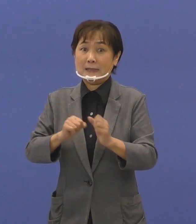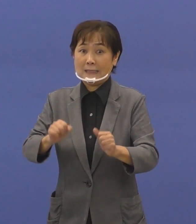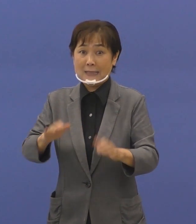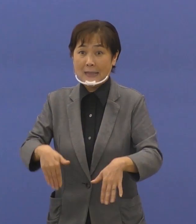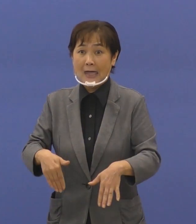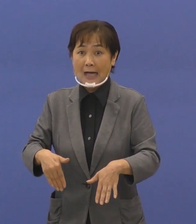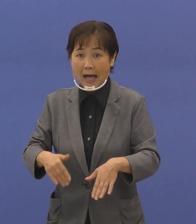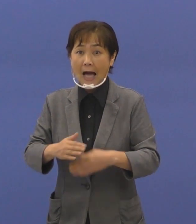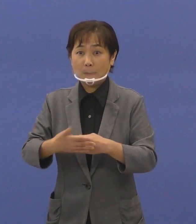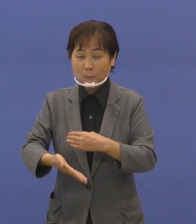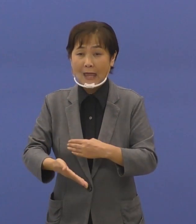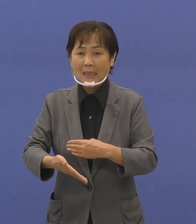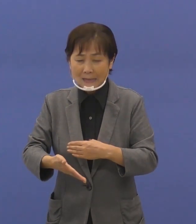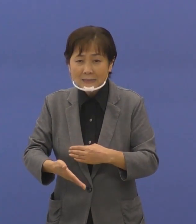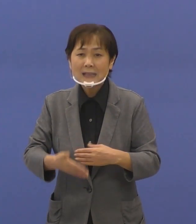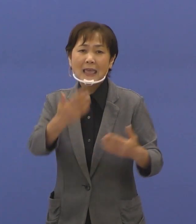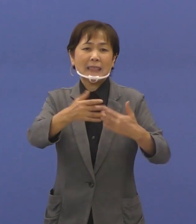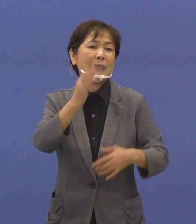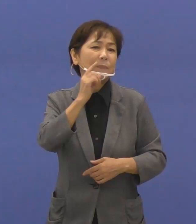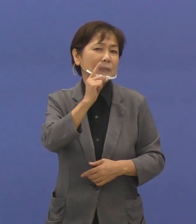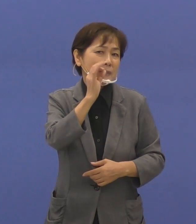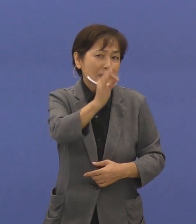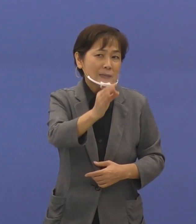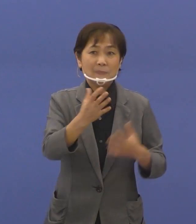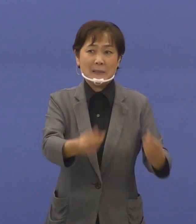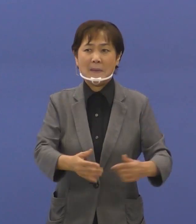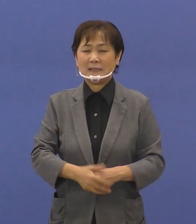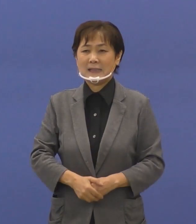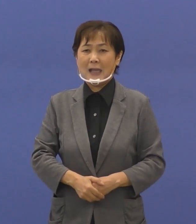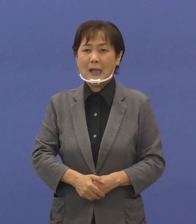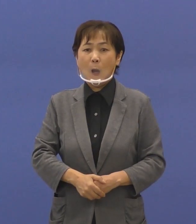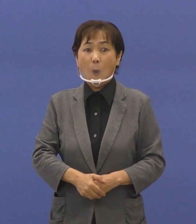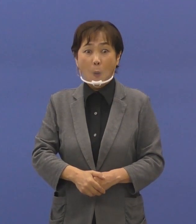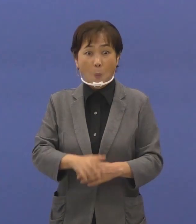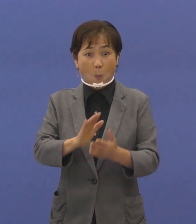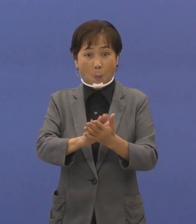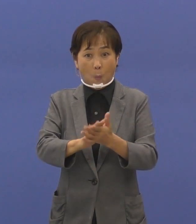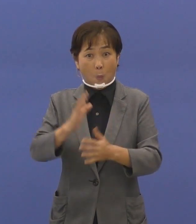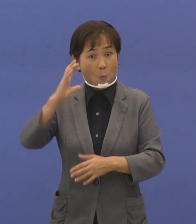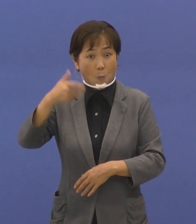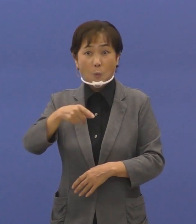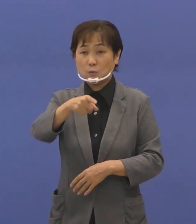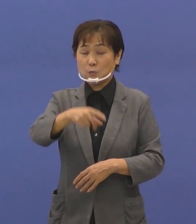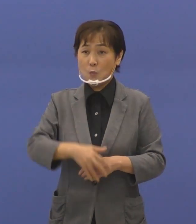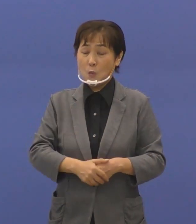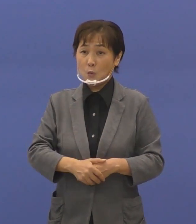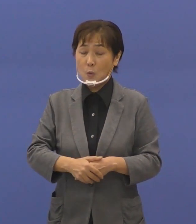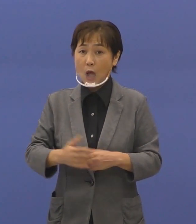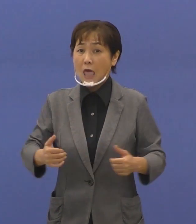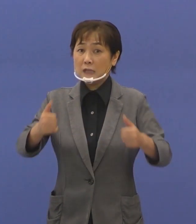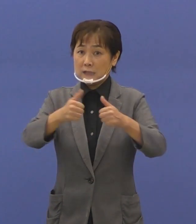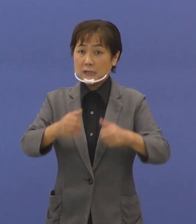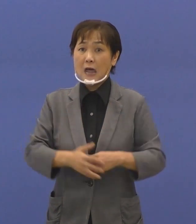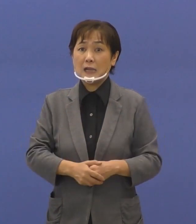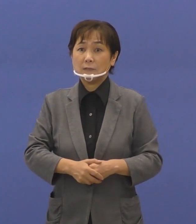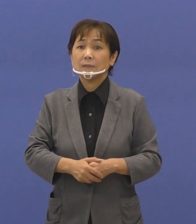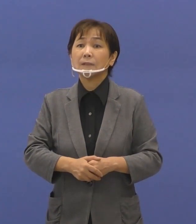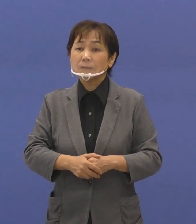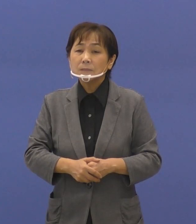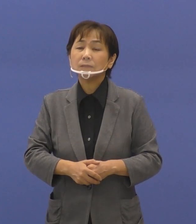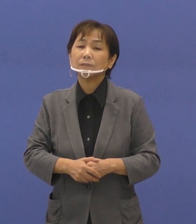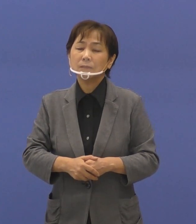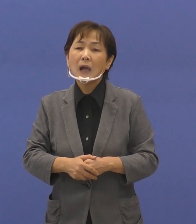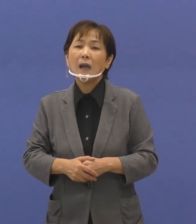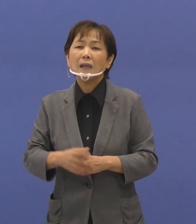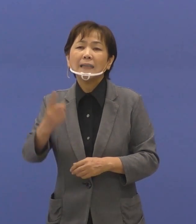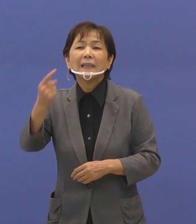ますが、もう見事な名勝負で、2試合ともそれぞれ勝った負けたという結果の違